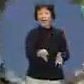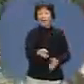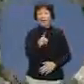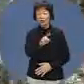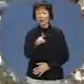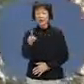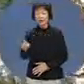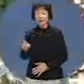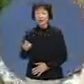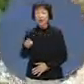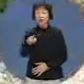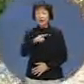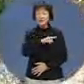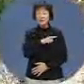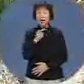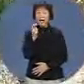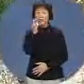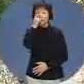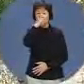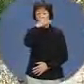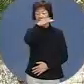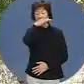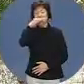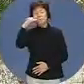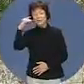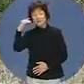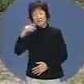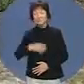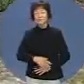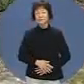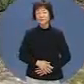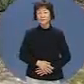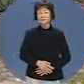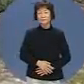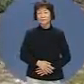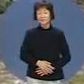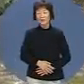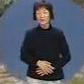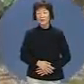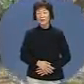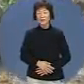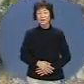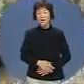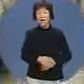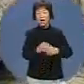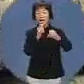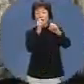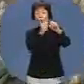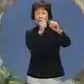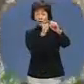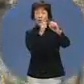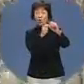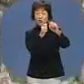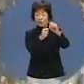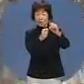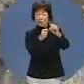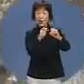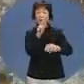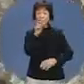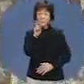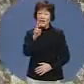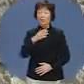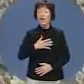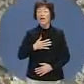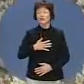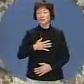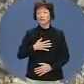なお像だと思います。で、見ていただいて分かるように堂々としたね、重みのある彫刻で、